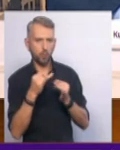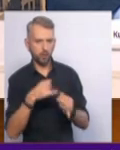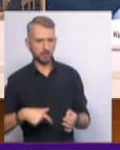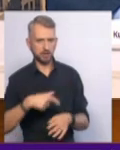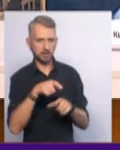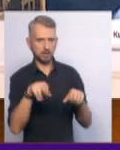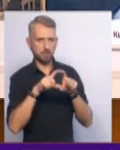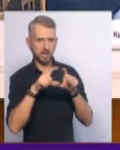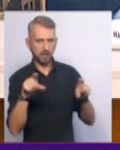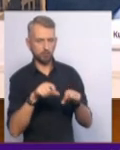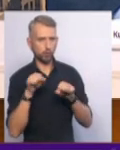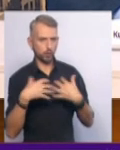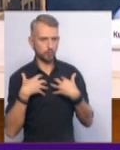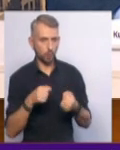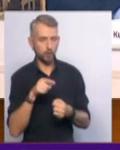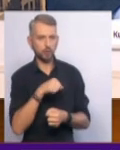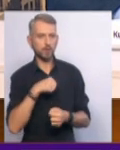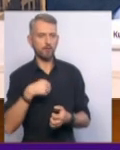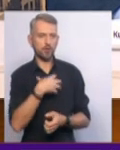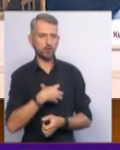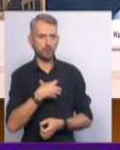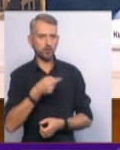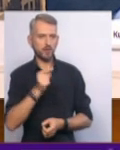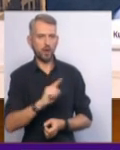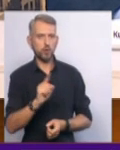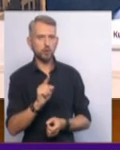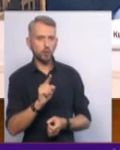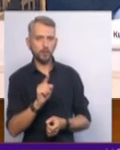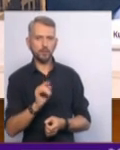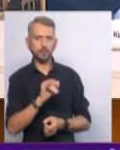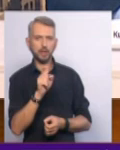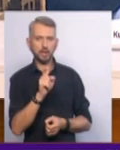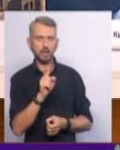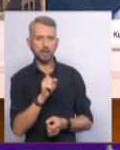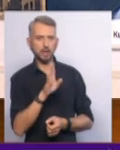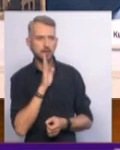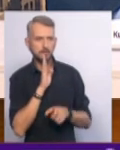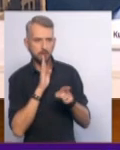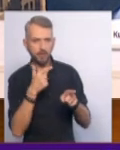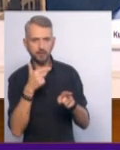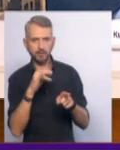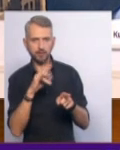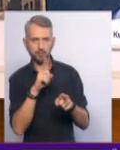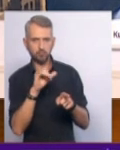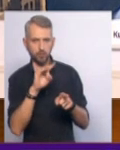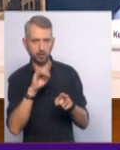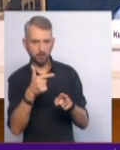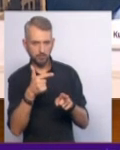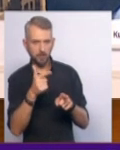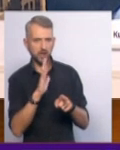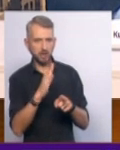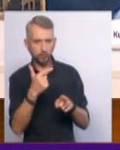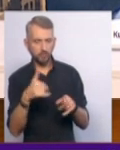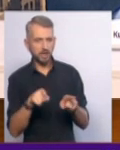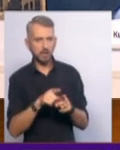І тут найважливіше те, що і з пані Гінзбург Валентиною Григорівною в таких